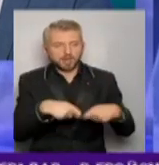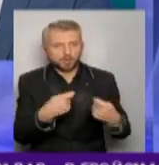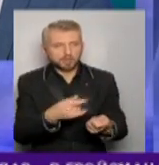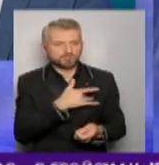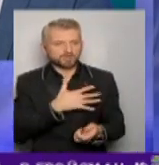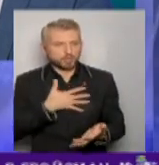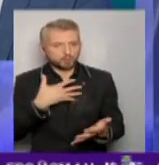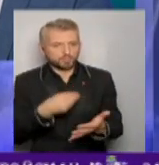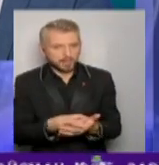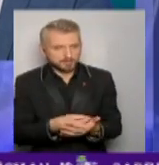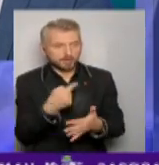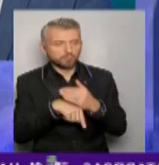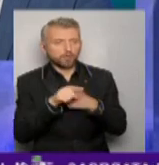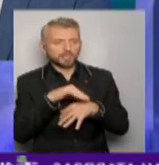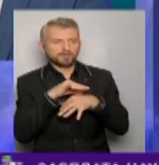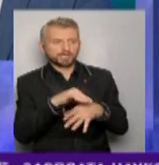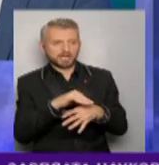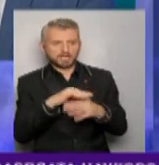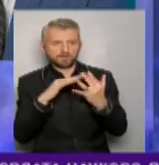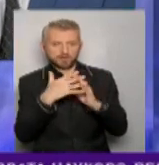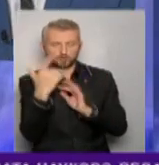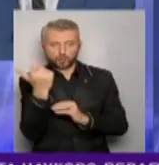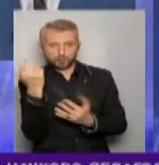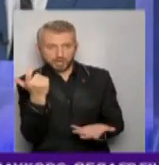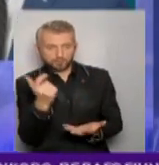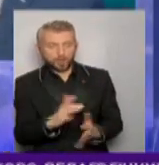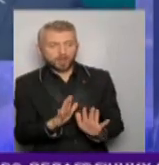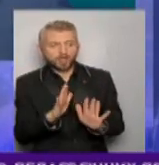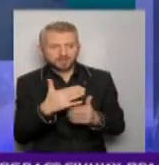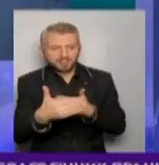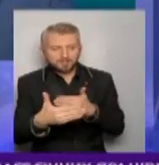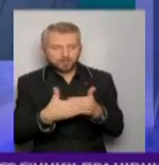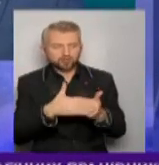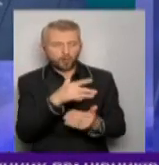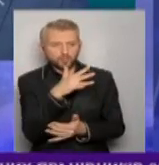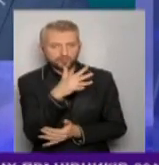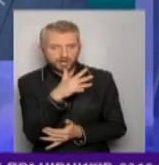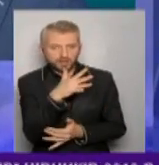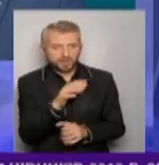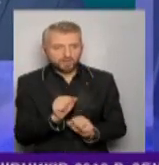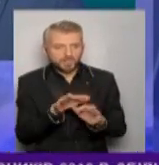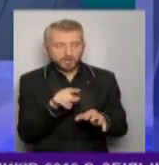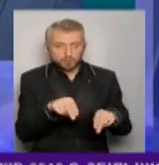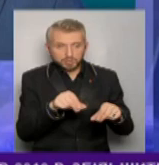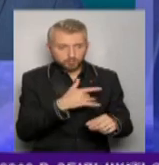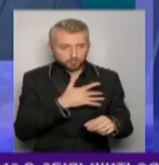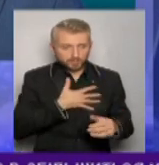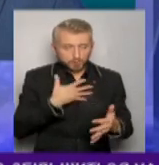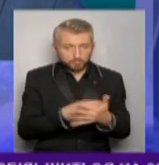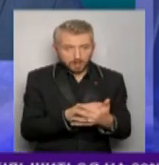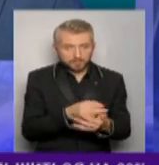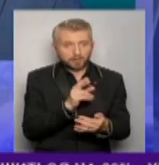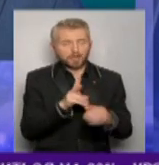приватну власність, бо ви ведете фермерське господарство. Але тільки підійшло час віддавати цю землю у приватну власність,